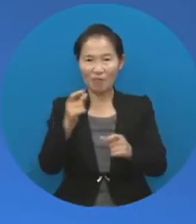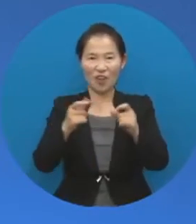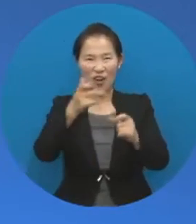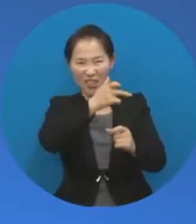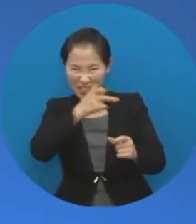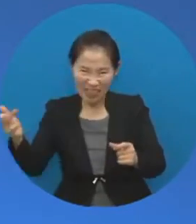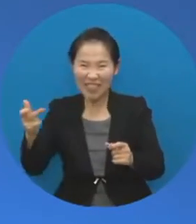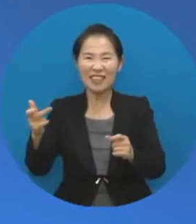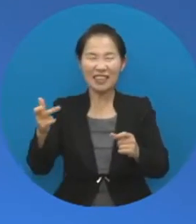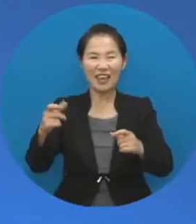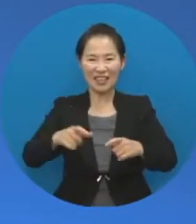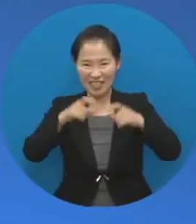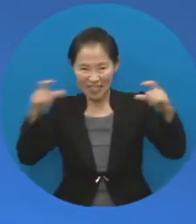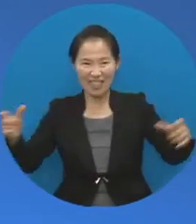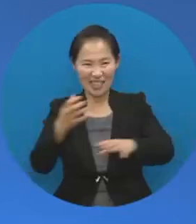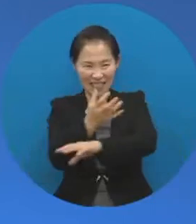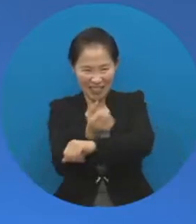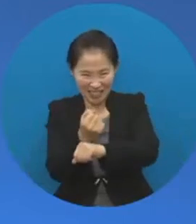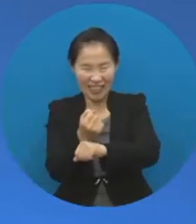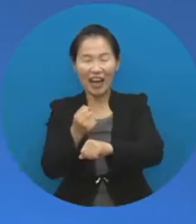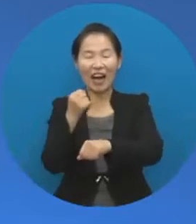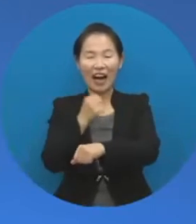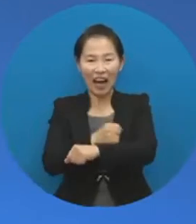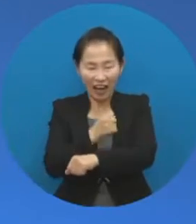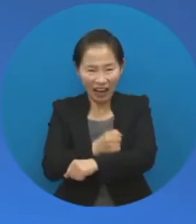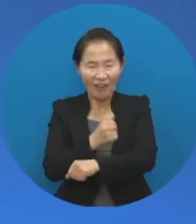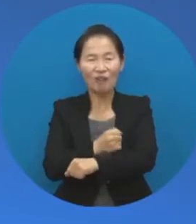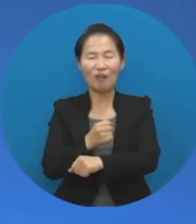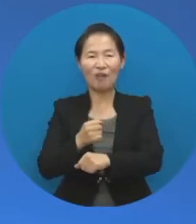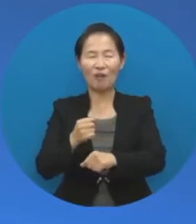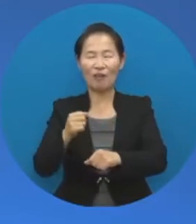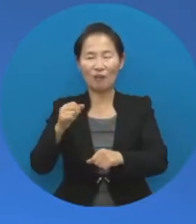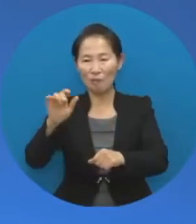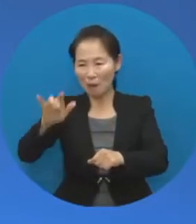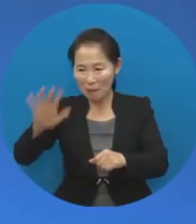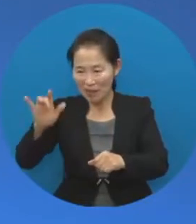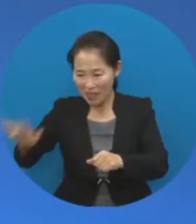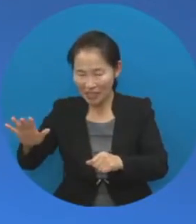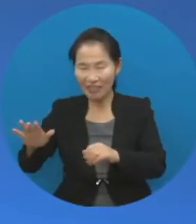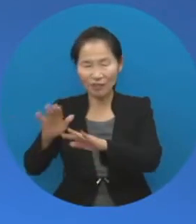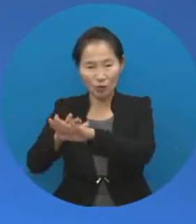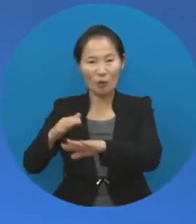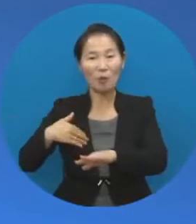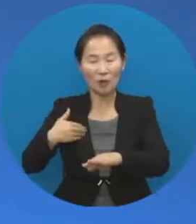자리를 다 비워놓고 하나님이 기름 채우실 동안 기다렸고. 근데 저는 이제 믿음이 너무